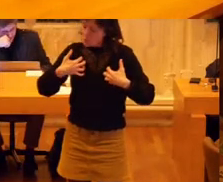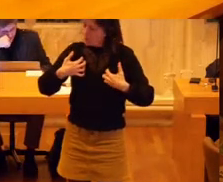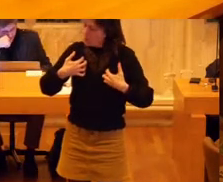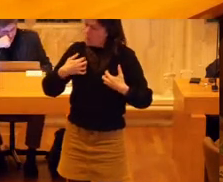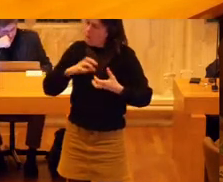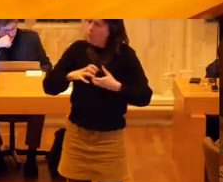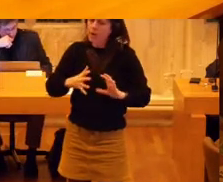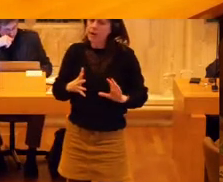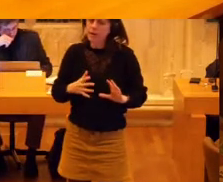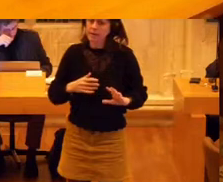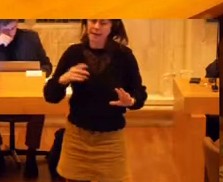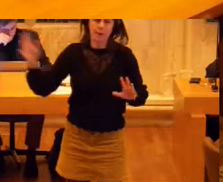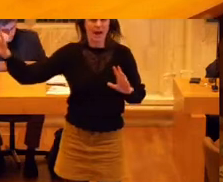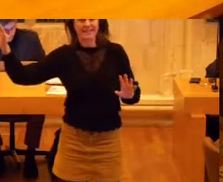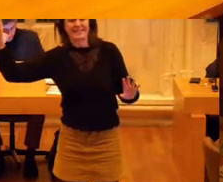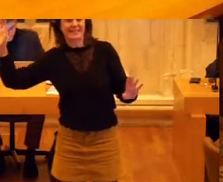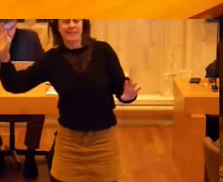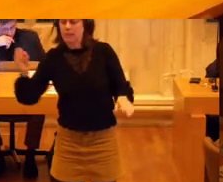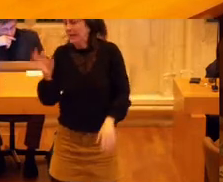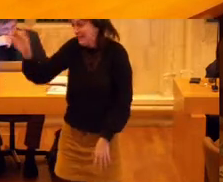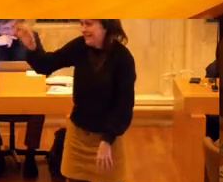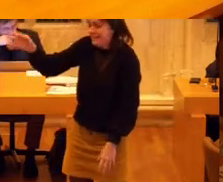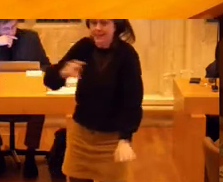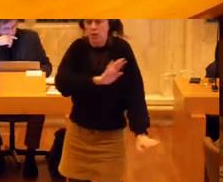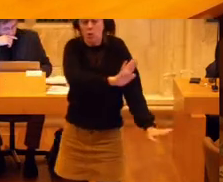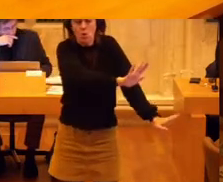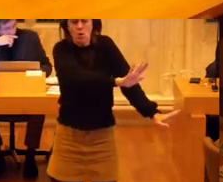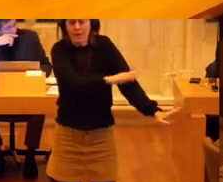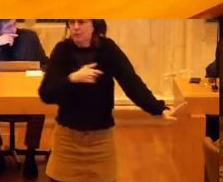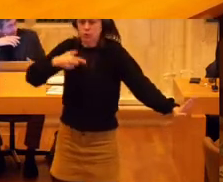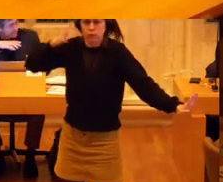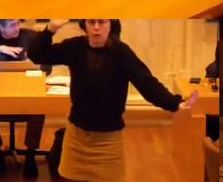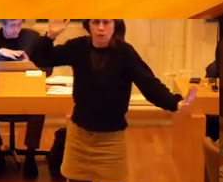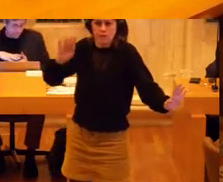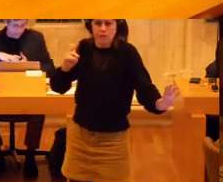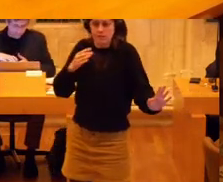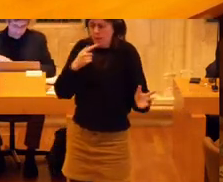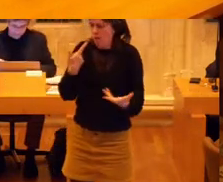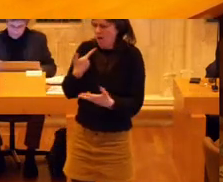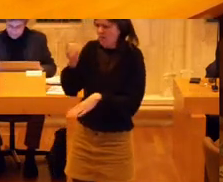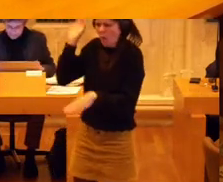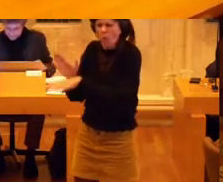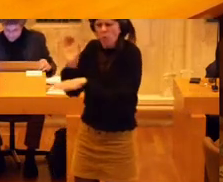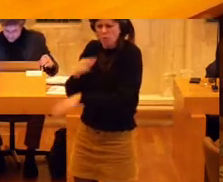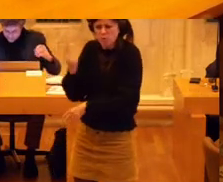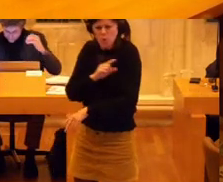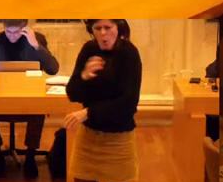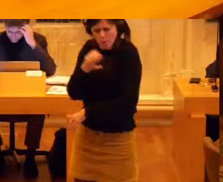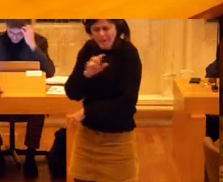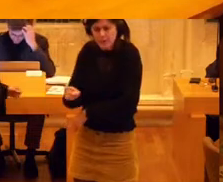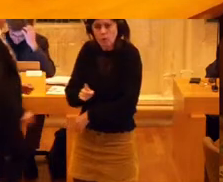bon, je rejoins tout à fait. Si, je suis désolé. Si. Non, non, si, mais. Si. Écoute, mais je ne suis pas un opposant de principe